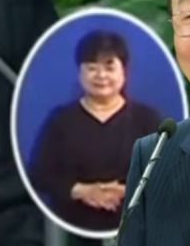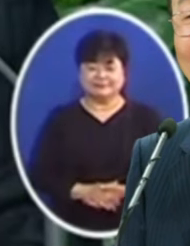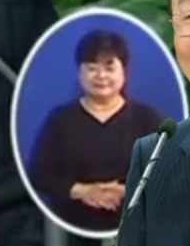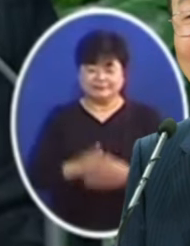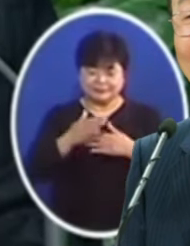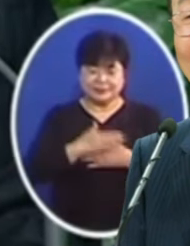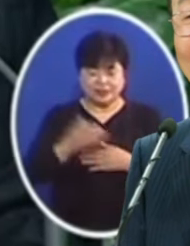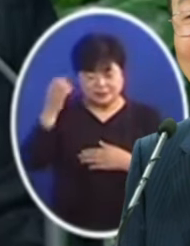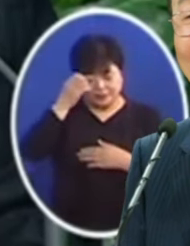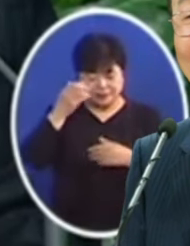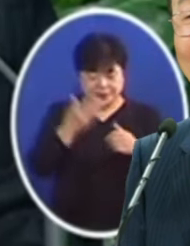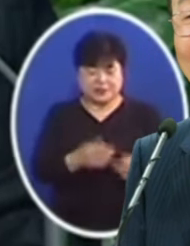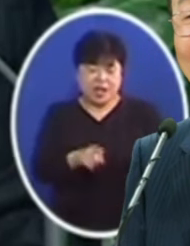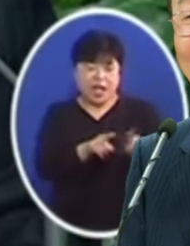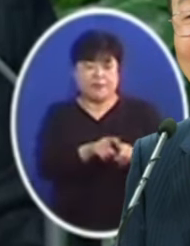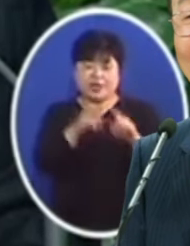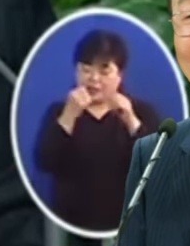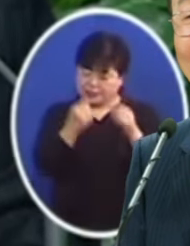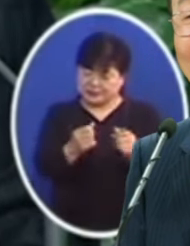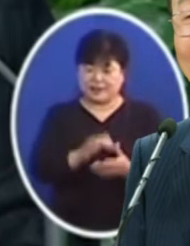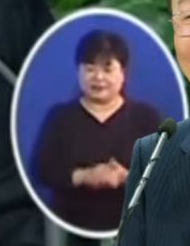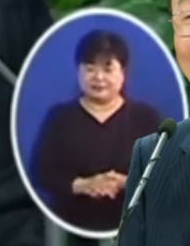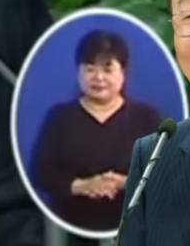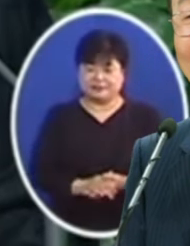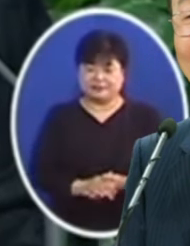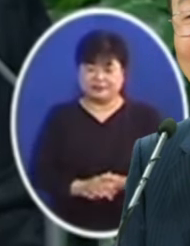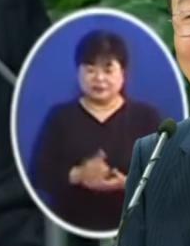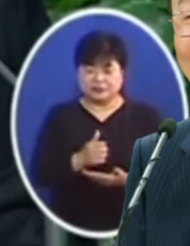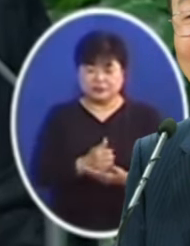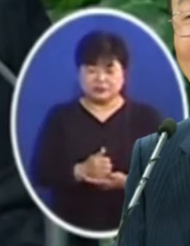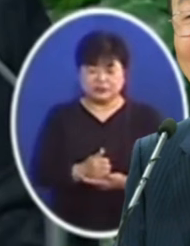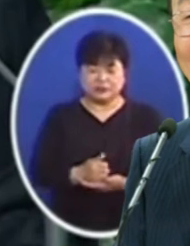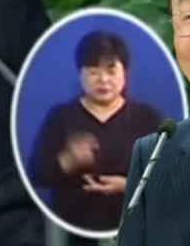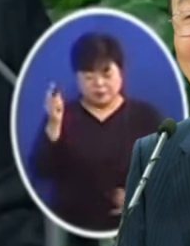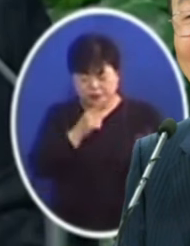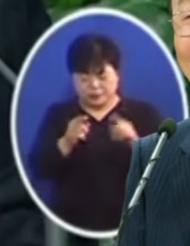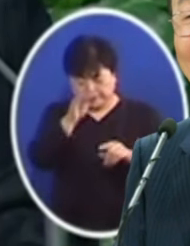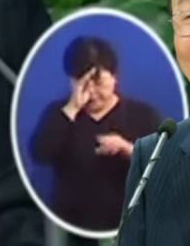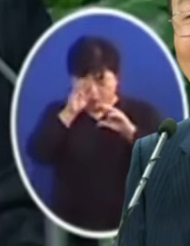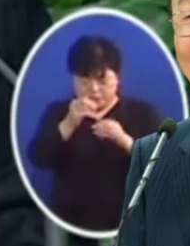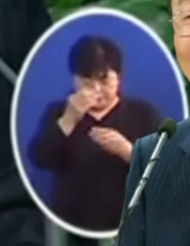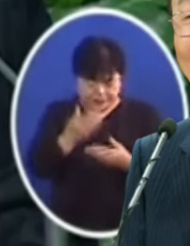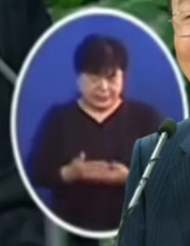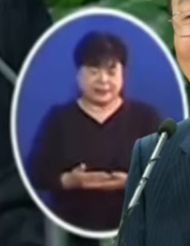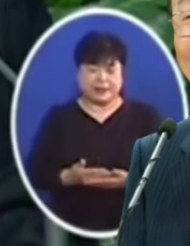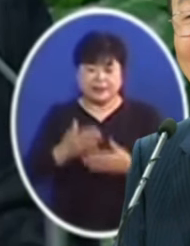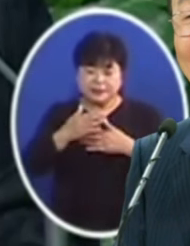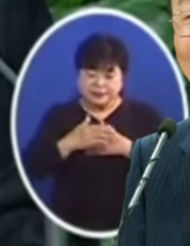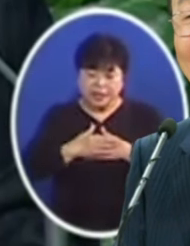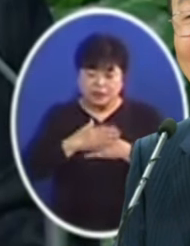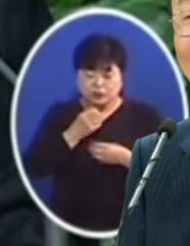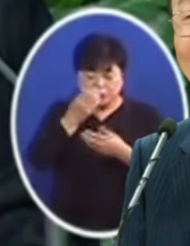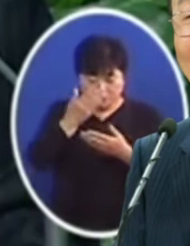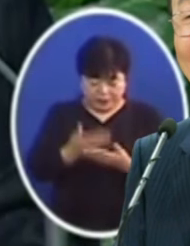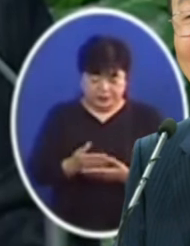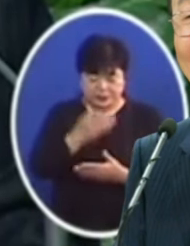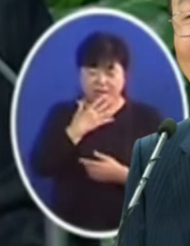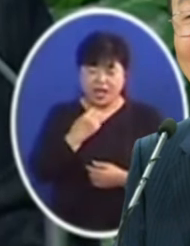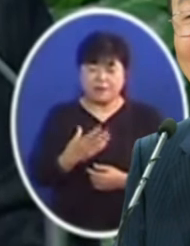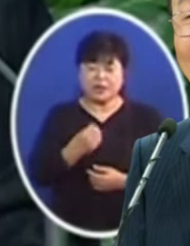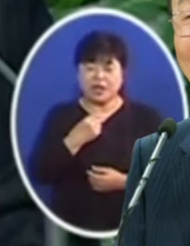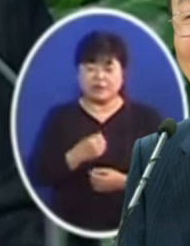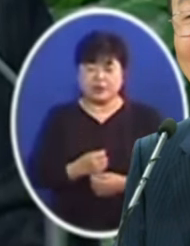나는 성령께서 같이 계신다. 나는 제가 채찍에 맞음으로 나음을 입었다. 나는 축복받은